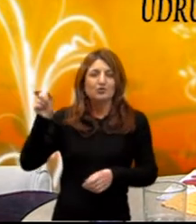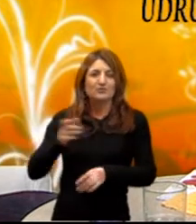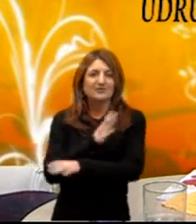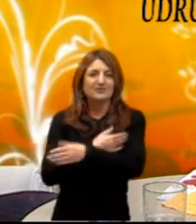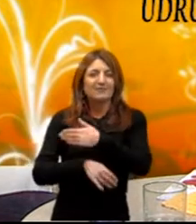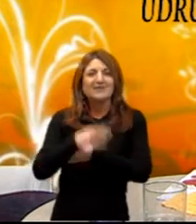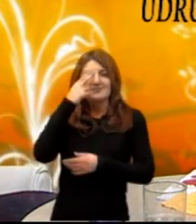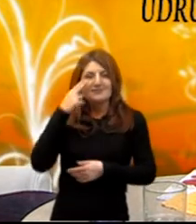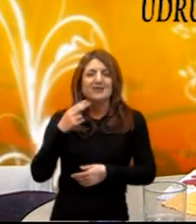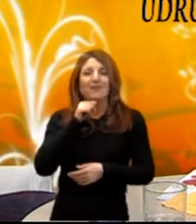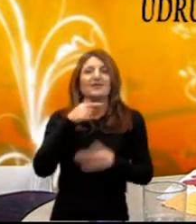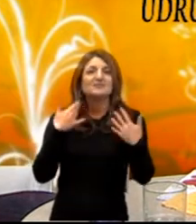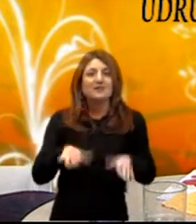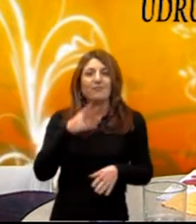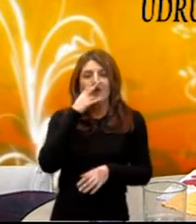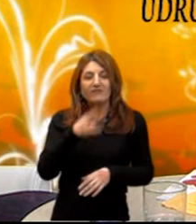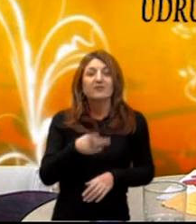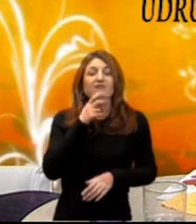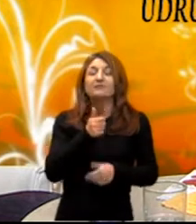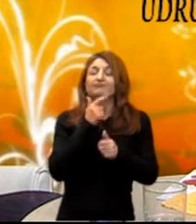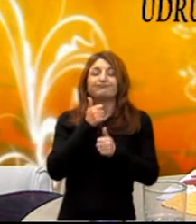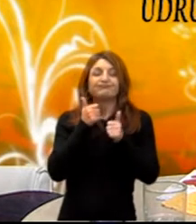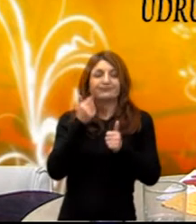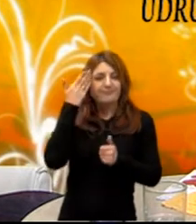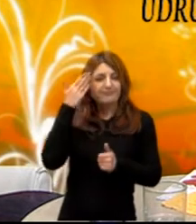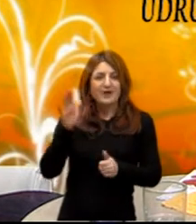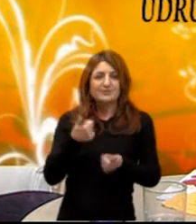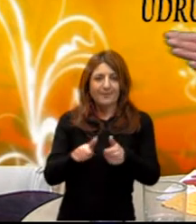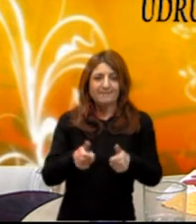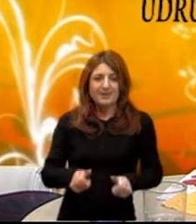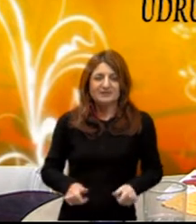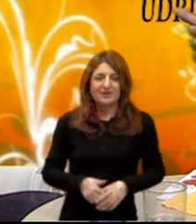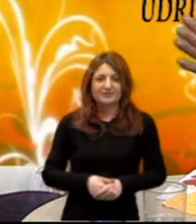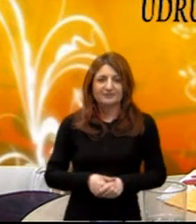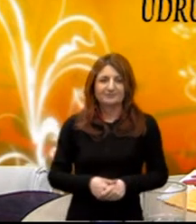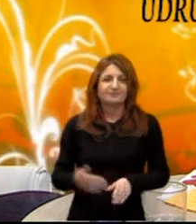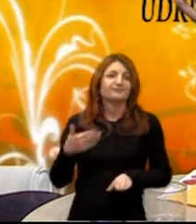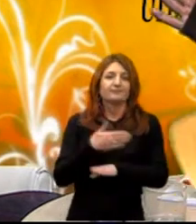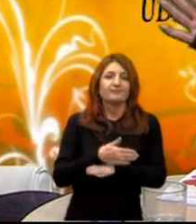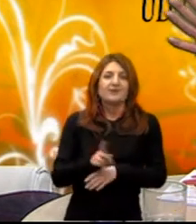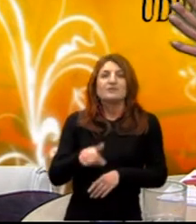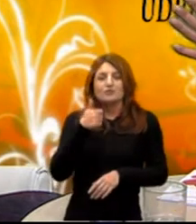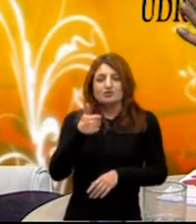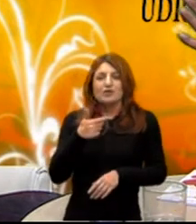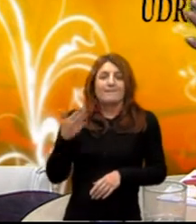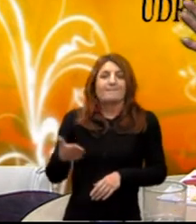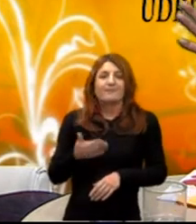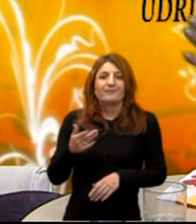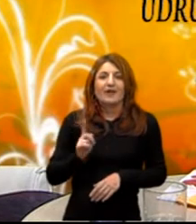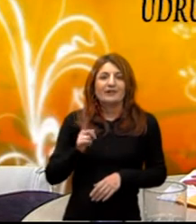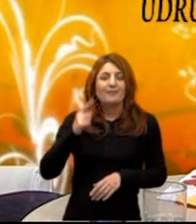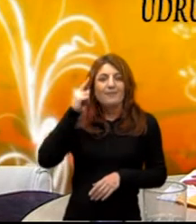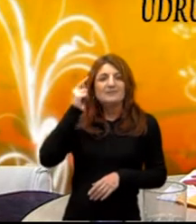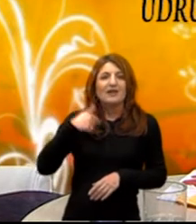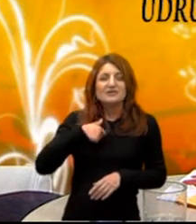slijepi slabovidnih, da vidite šta je masaža. To dođete. A dalje ćemo samo još jednom ponoviti, da ne mislite